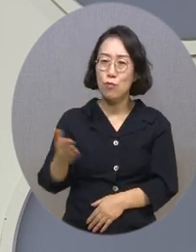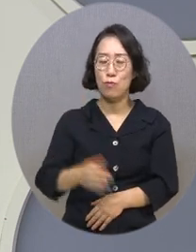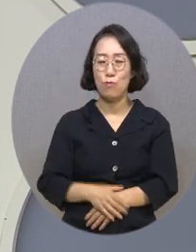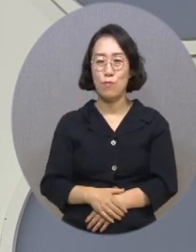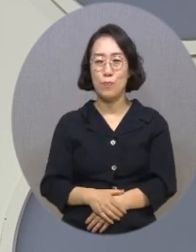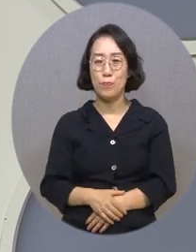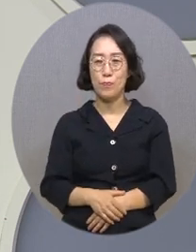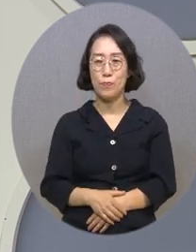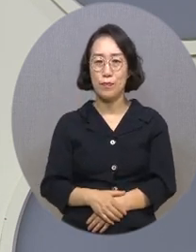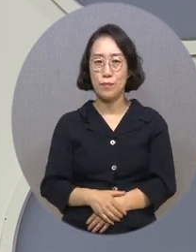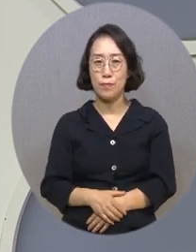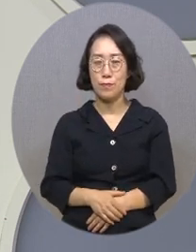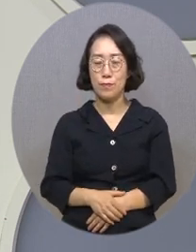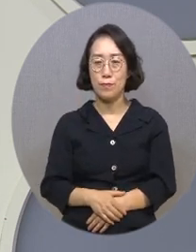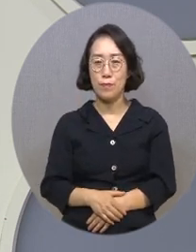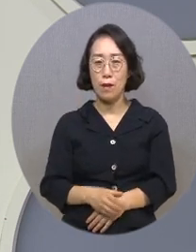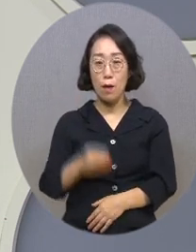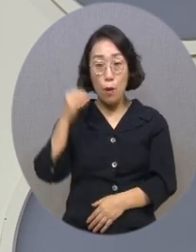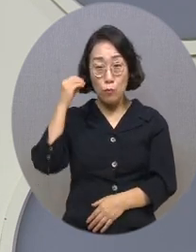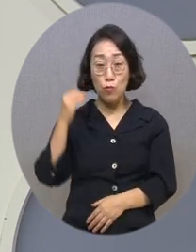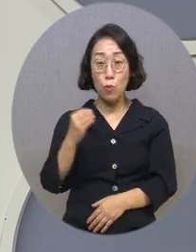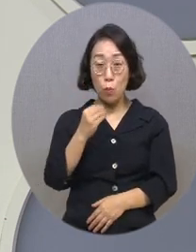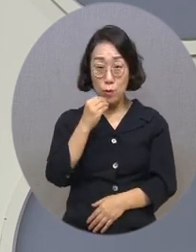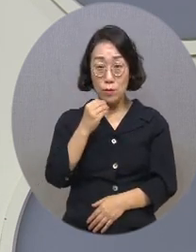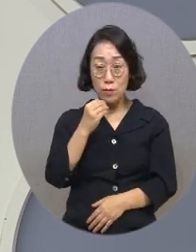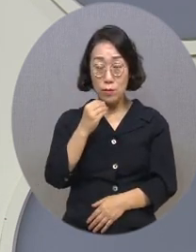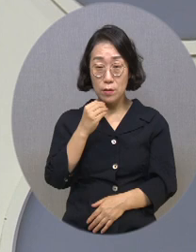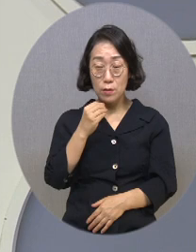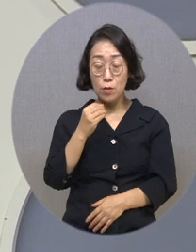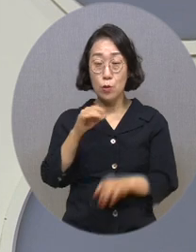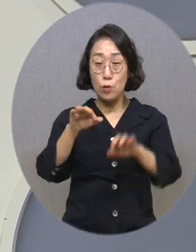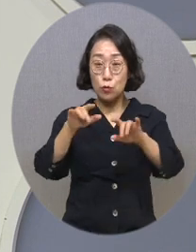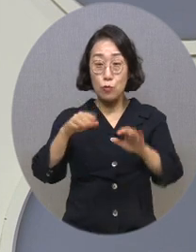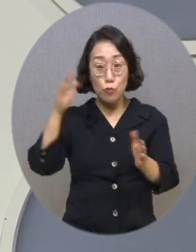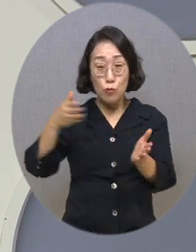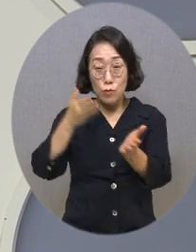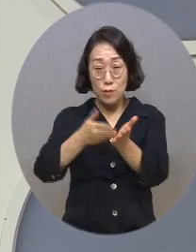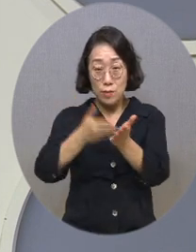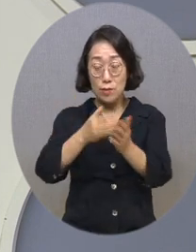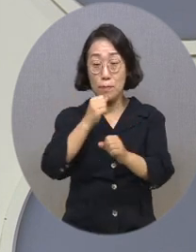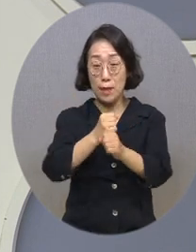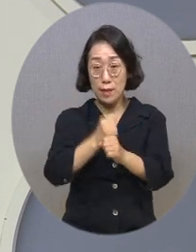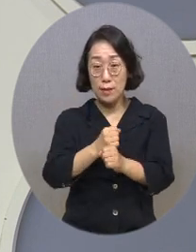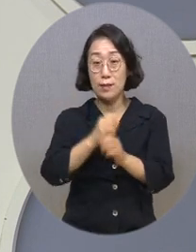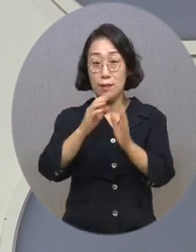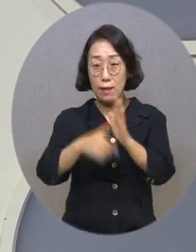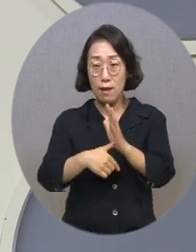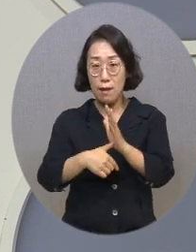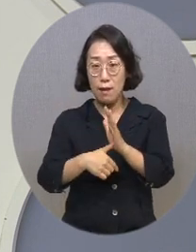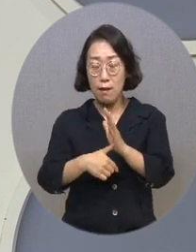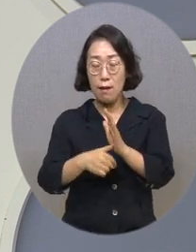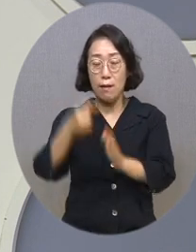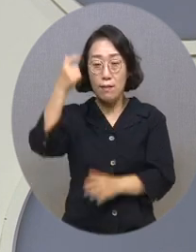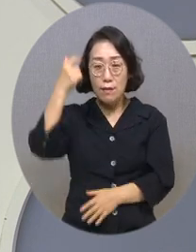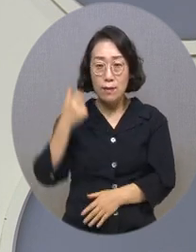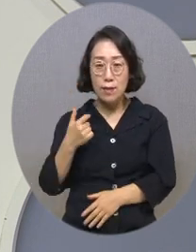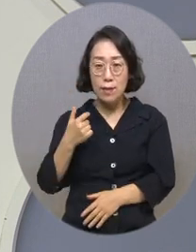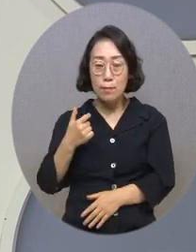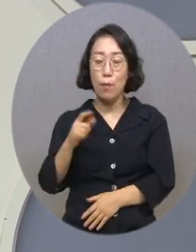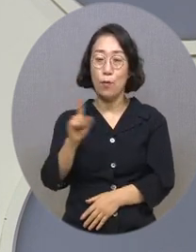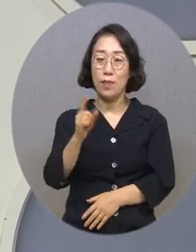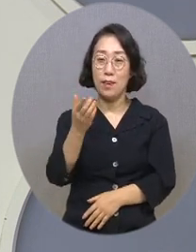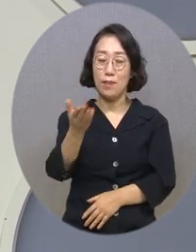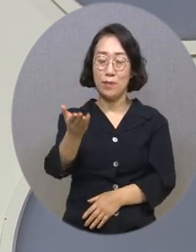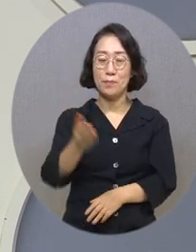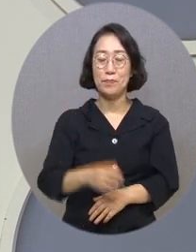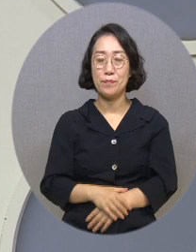그 블로그를 뉴스를 만들어 주면서 그 어떤 느낌이 있었을 텐데 그 소감을 좀.